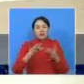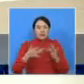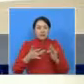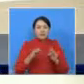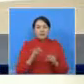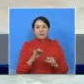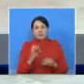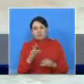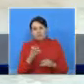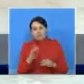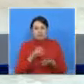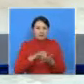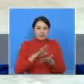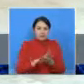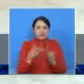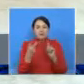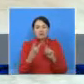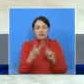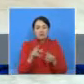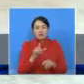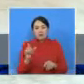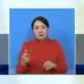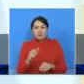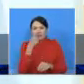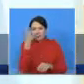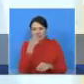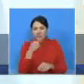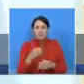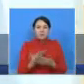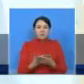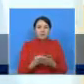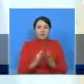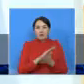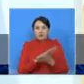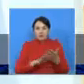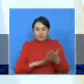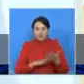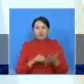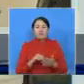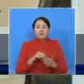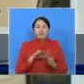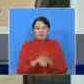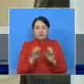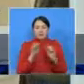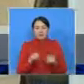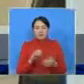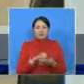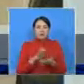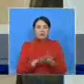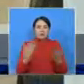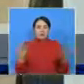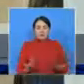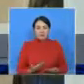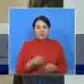үкімет веб-порталы арқылы тіркелу, ал екіншісі халықтың жекелеген санаттары үшін өтініш беру арқылы жүзеге асады. Ол санаттағы